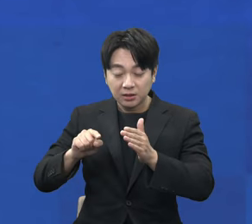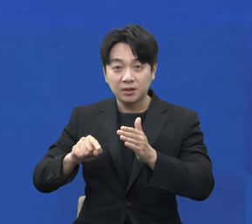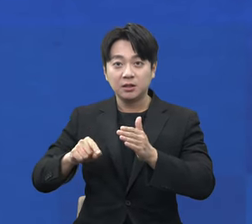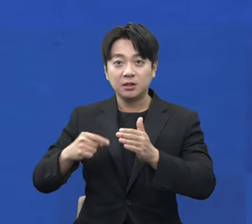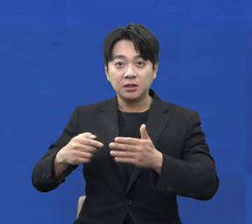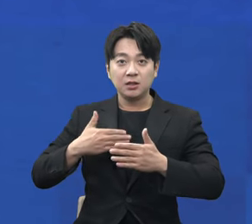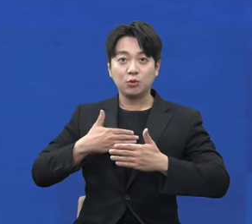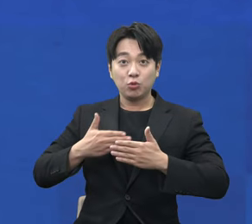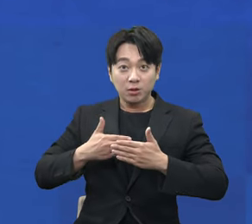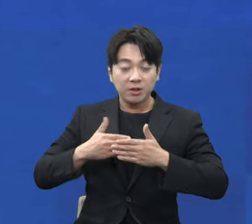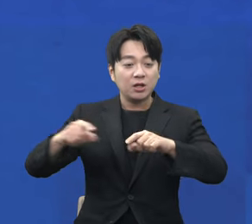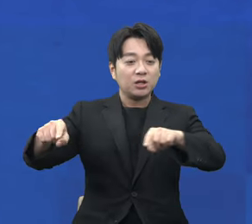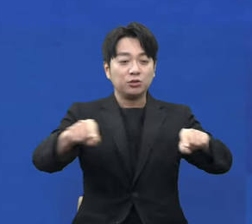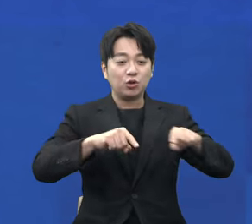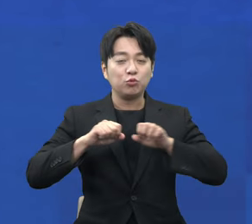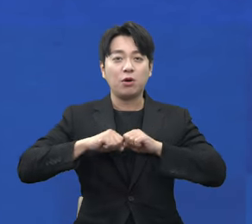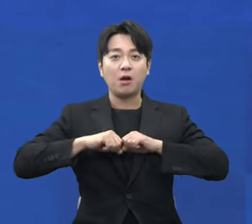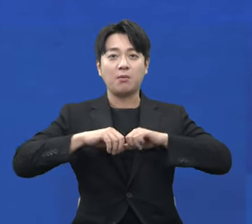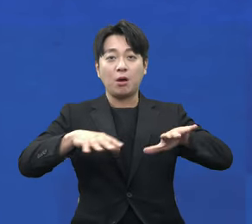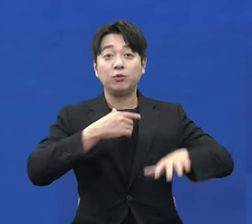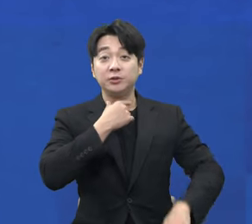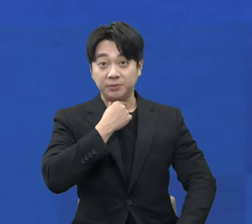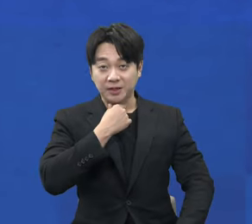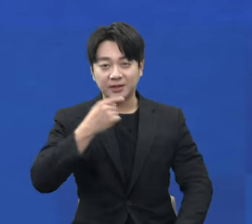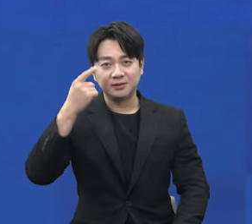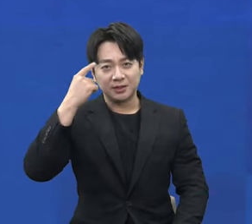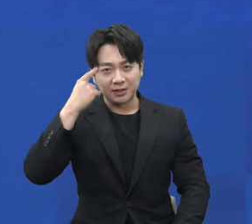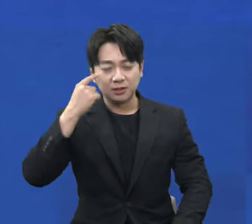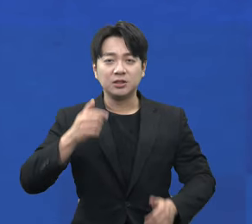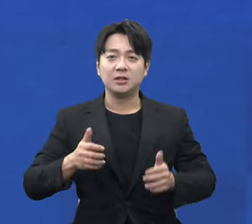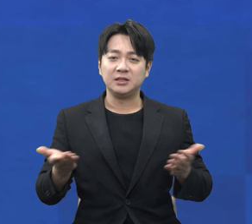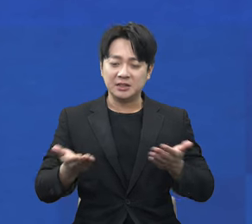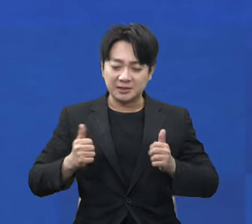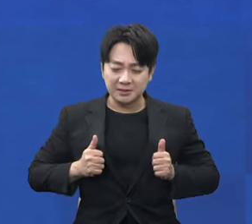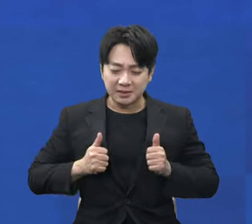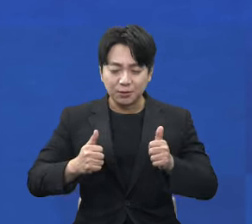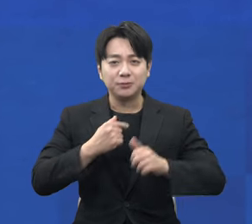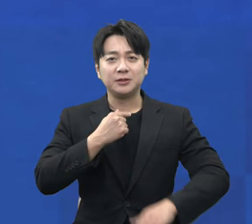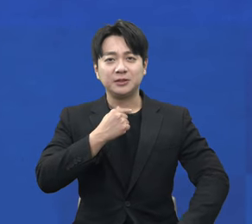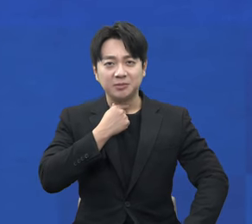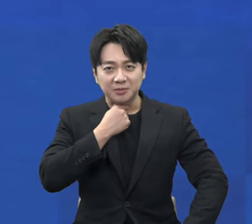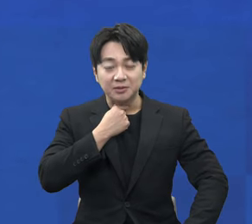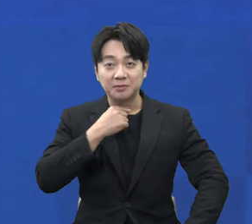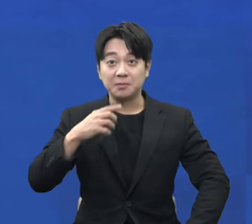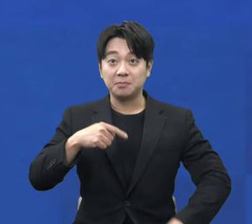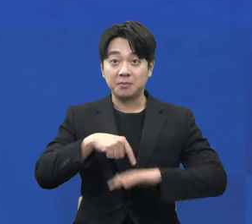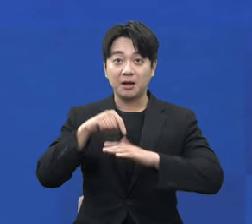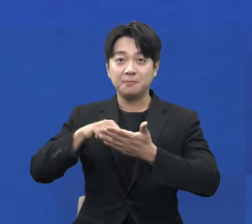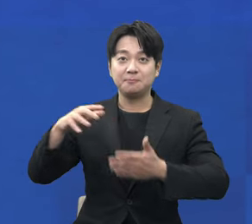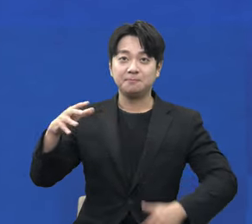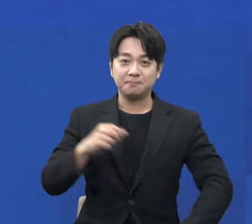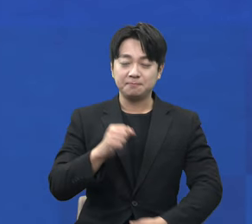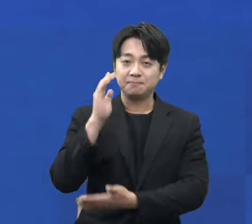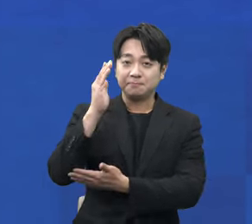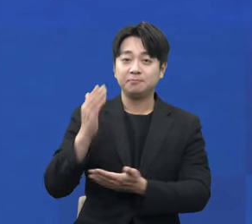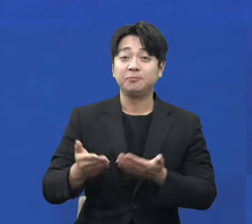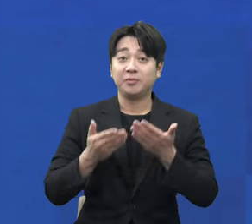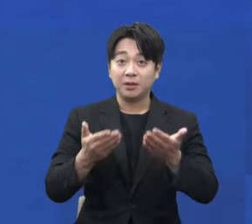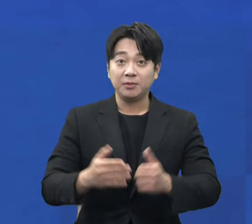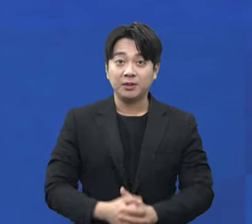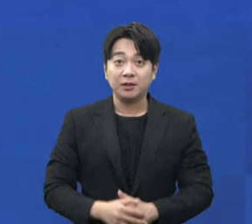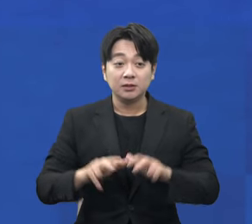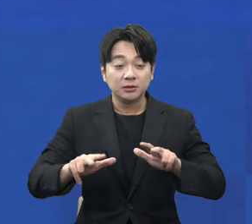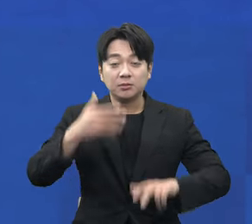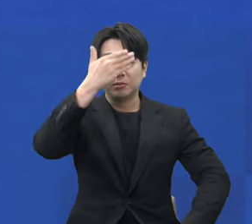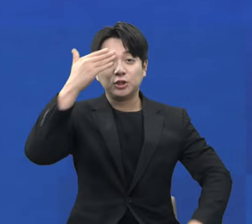전국 청년위원장이 되고 싶다. 그렇게 일하고 싶은 마음으로 지금 이 앞에 섰습니다. 우리 청년 정치 지금 필요한